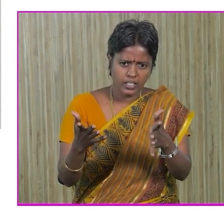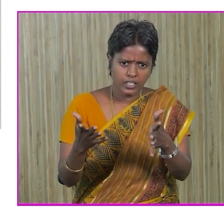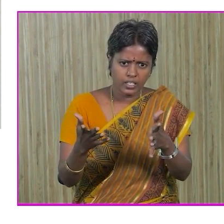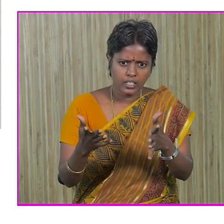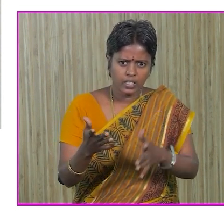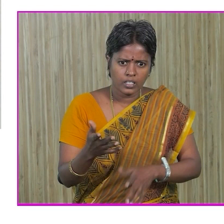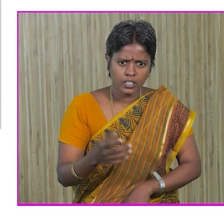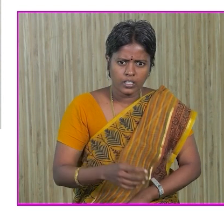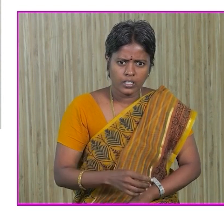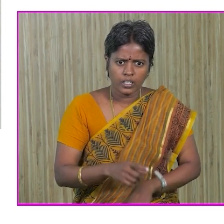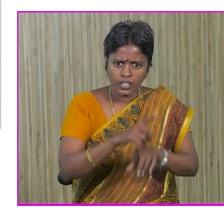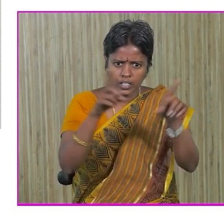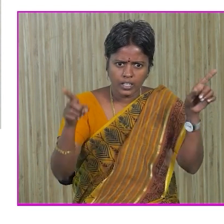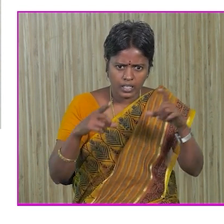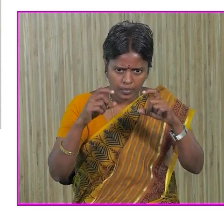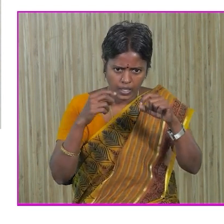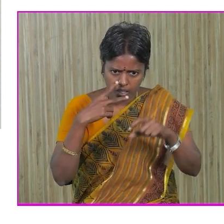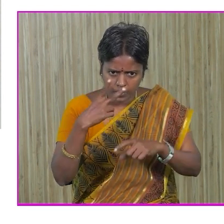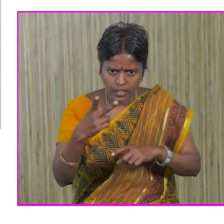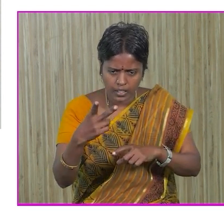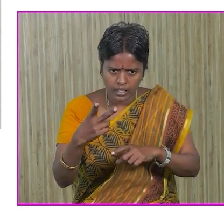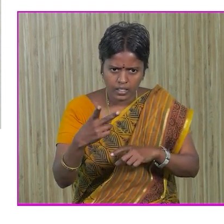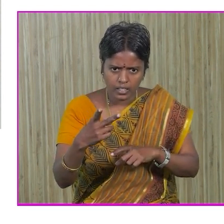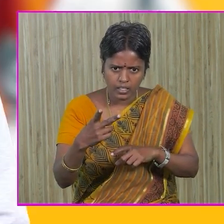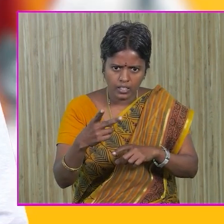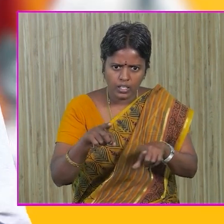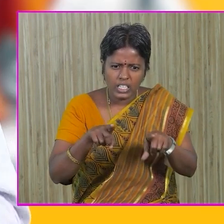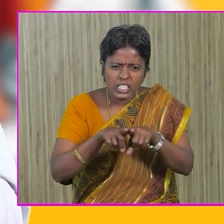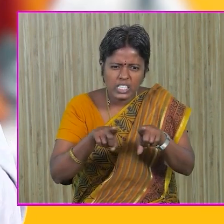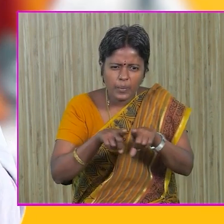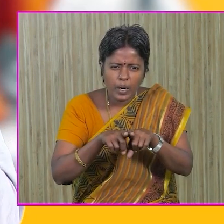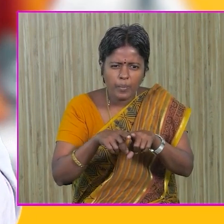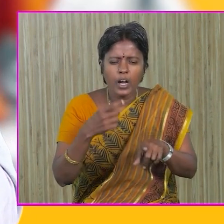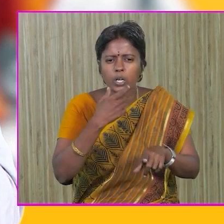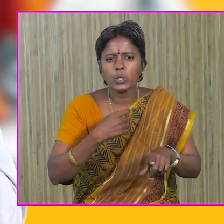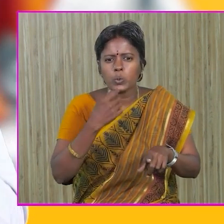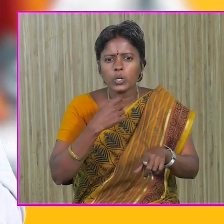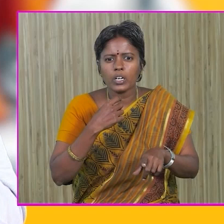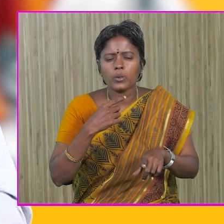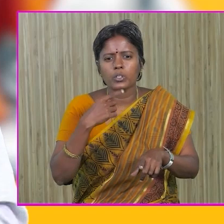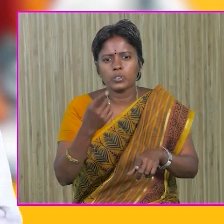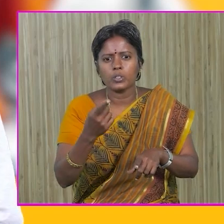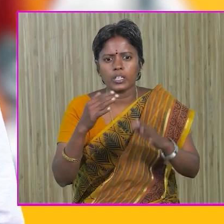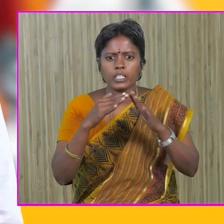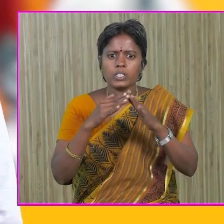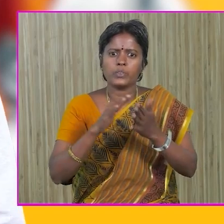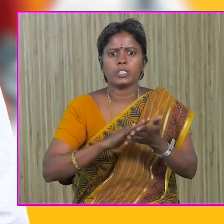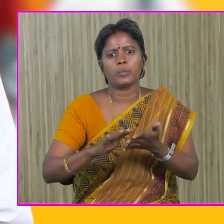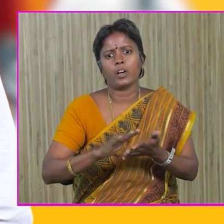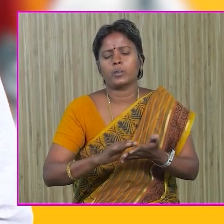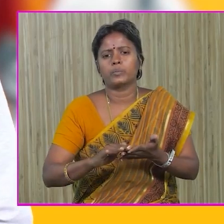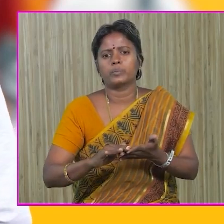இந்த படத்துக்கு பொருத்தமான குறட்பா ஒன்று கூறுங்கள் பார்க்கலாம். இது உங்களுக்கு வீட்டு பாடம்.